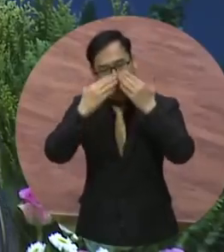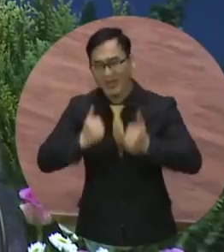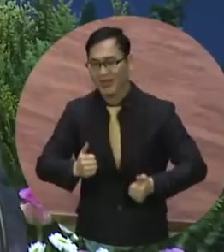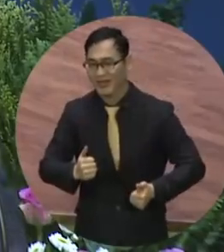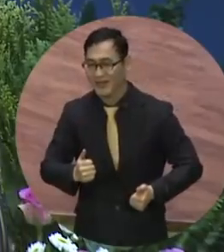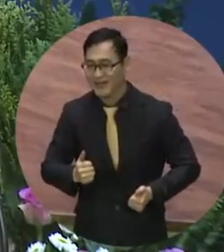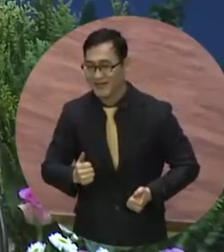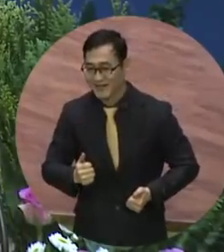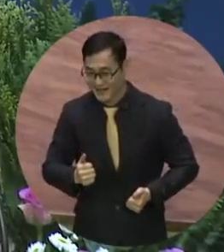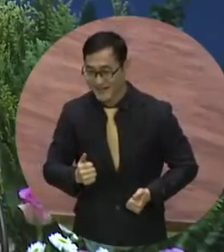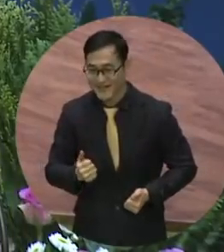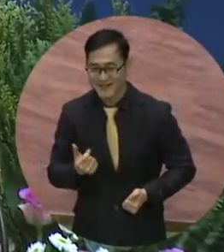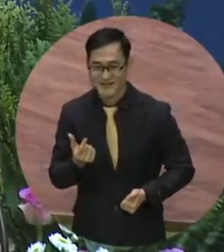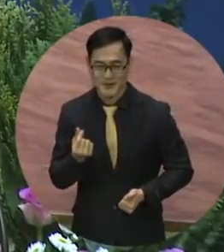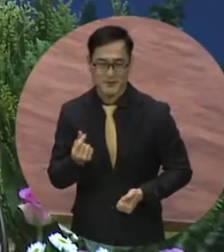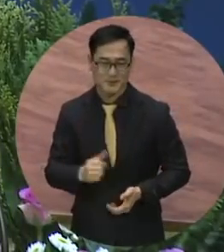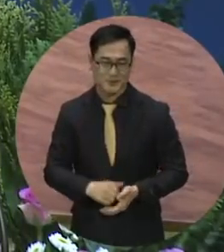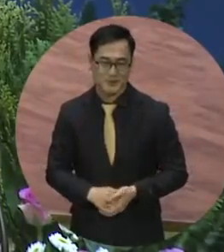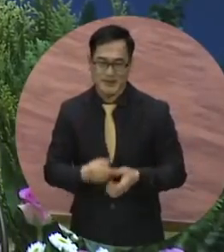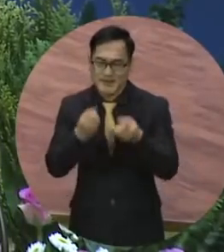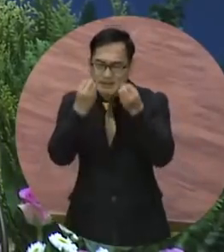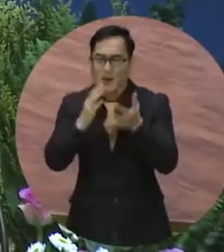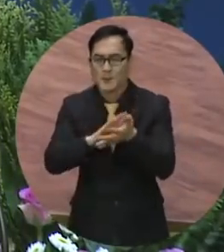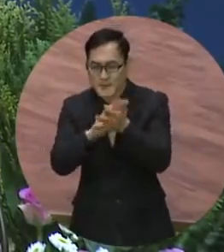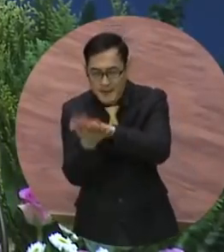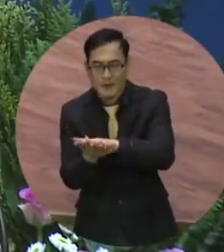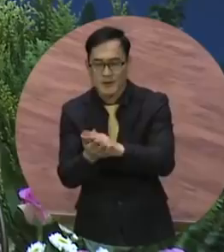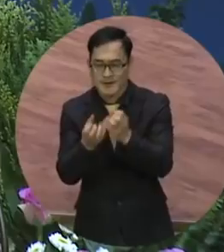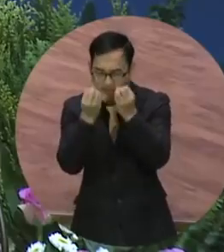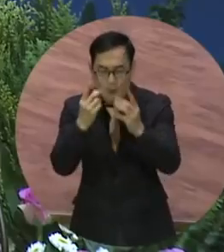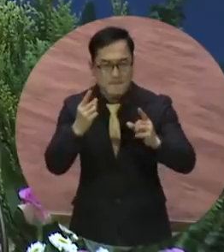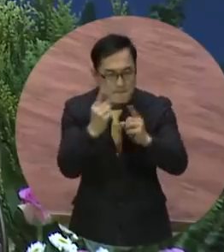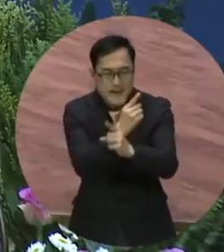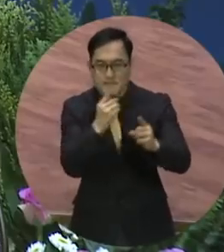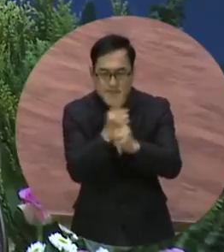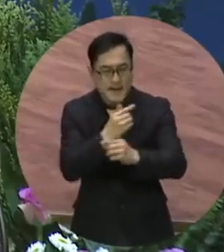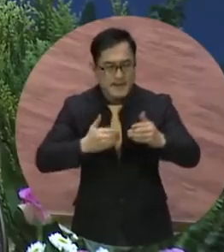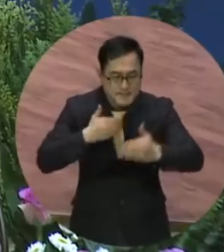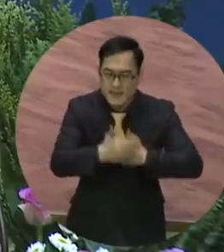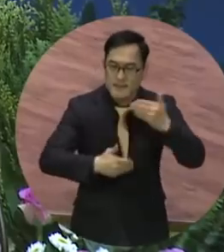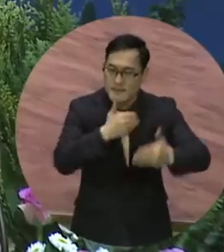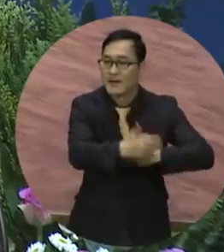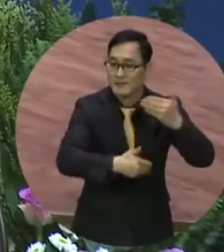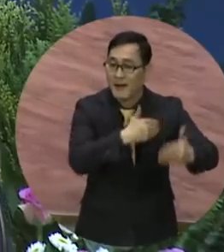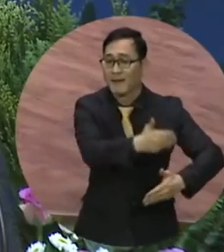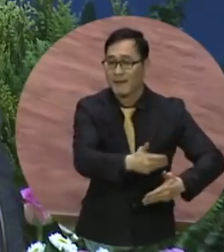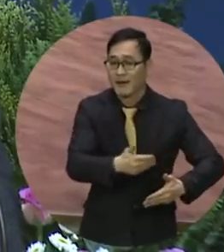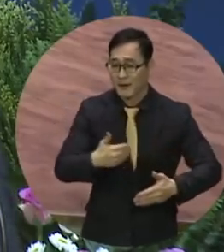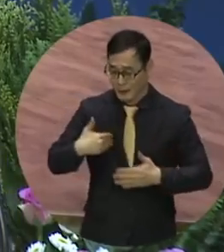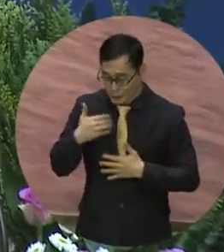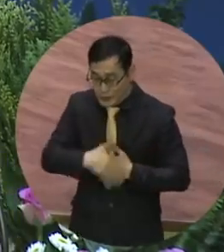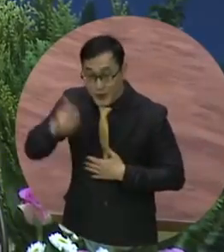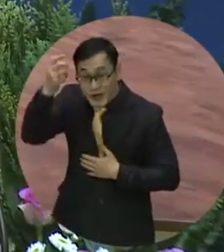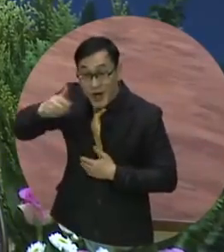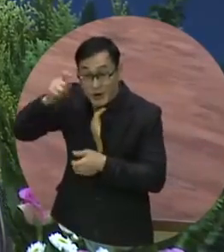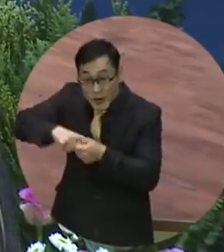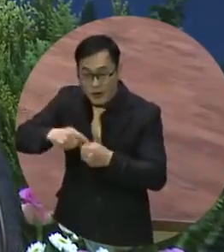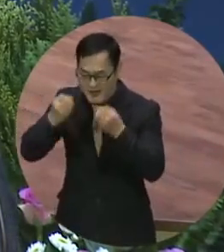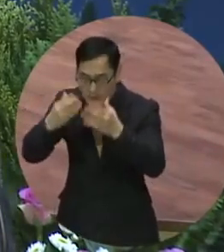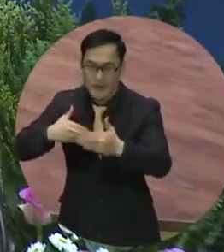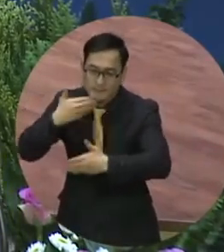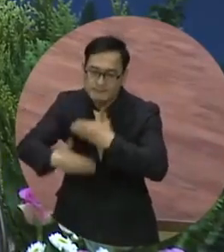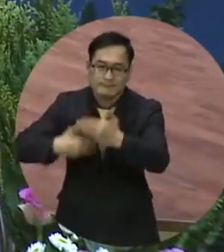변화, 새로운 삶, 자꾸 새롭게 하려고. 날로 새롭기 때문에. 아멘. 우리